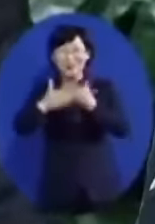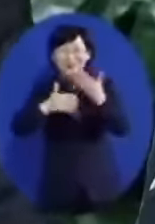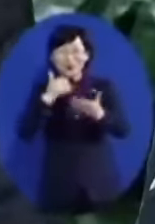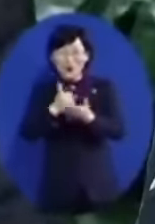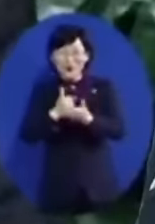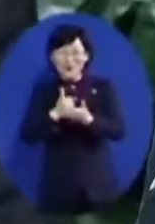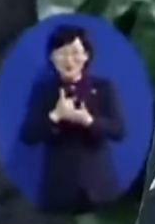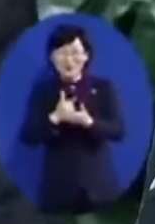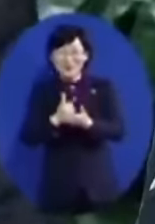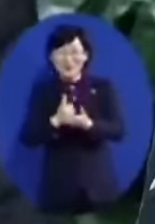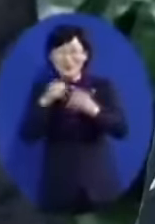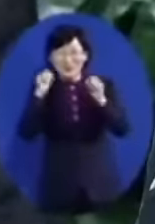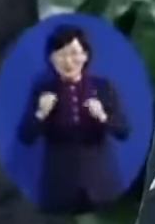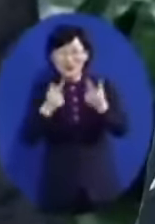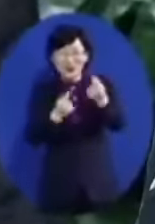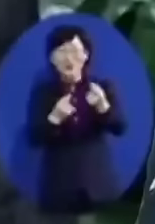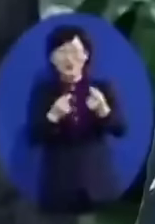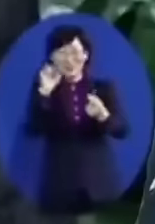하늘이니까.